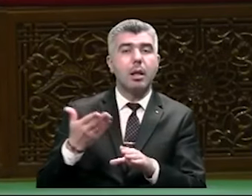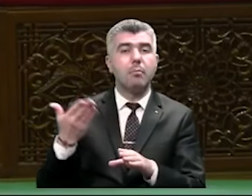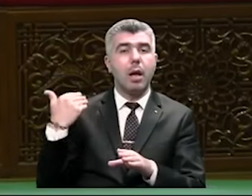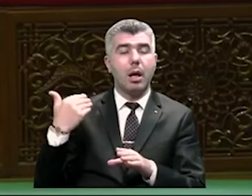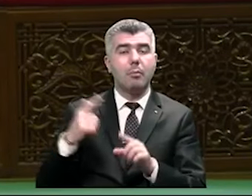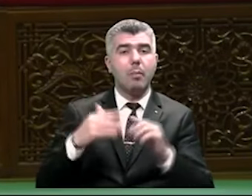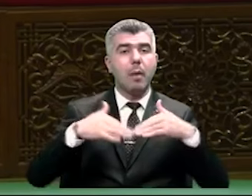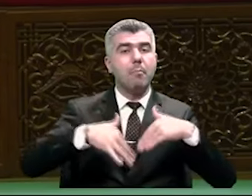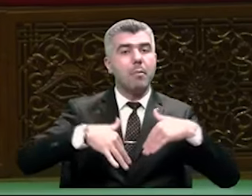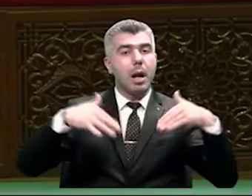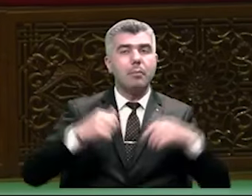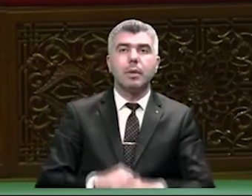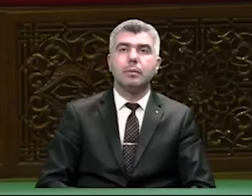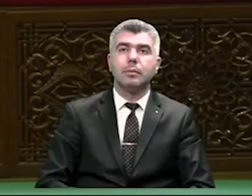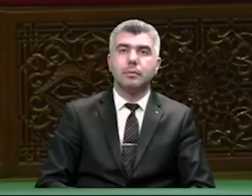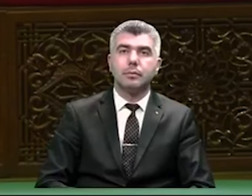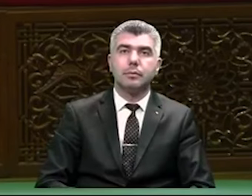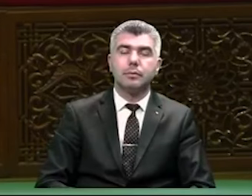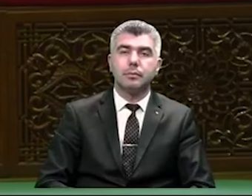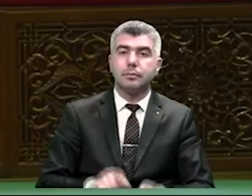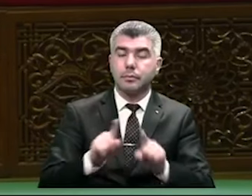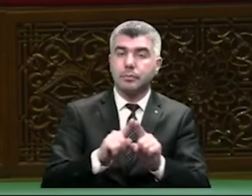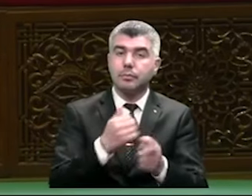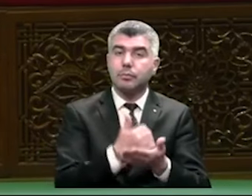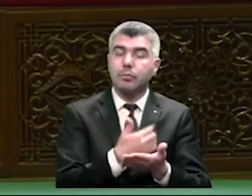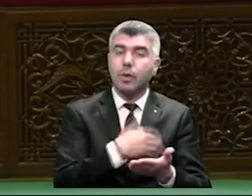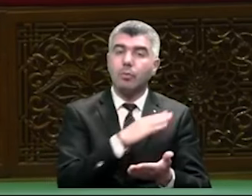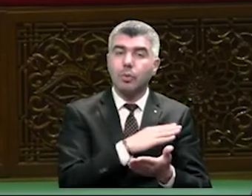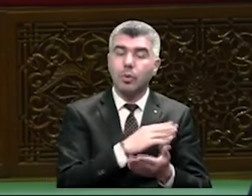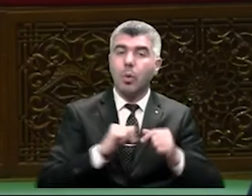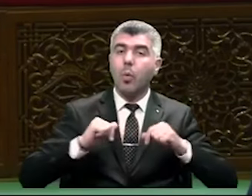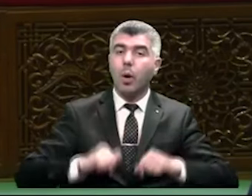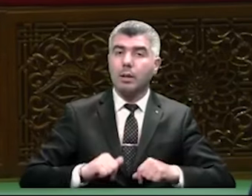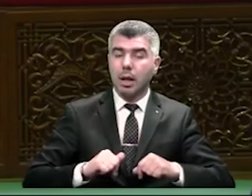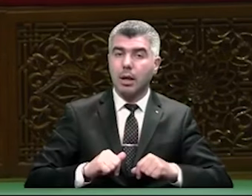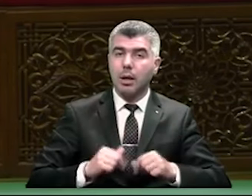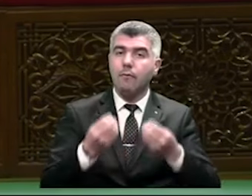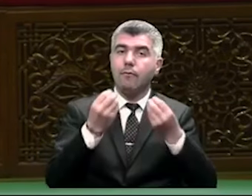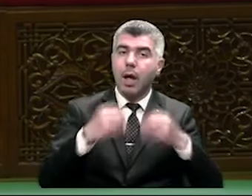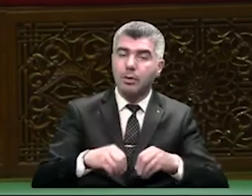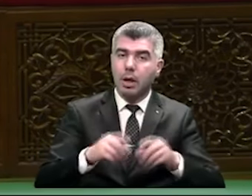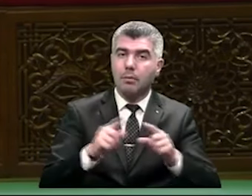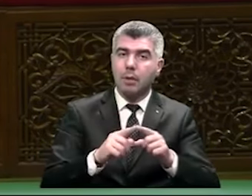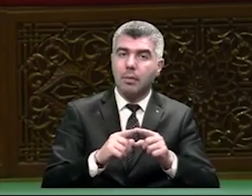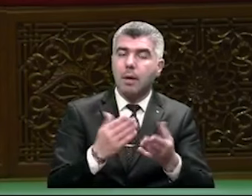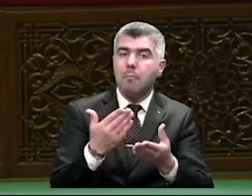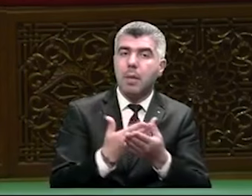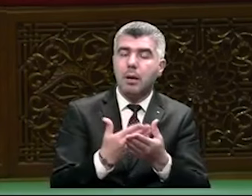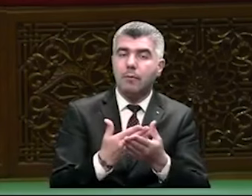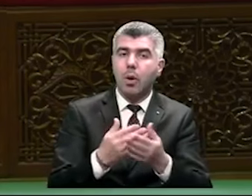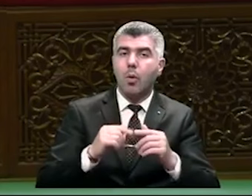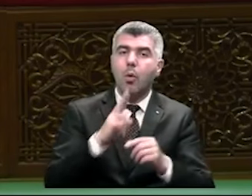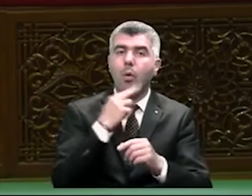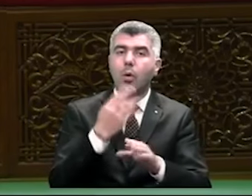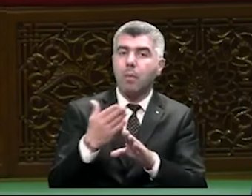في الغرفه الاولى لعوض ما نحمل المسؤوليه للوزارات السب نحمل الفشل ديال الاداره ديال هذا الملف هذا